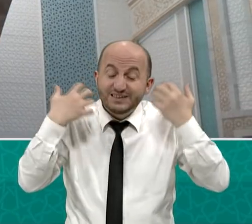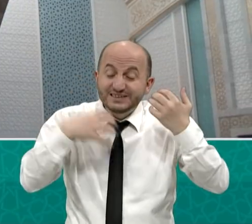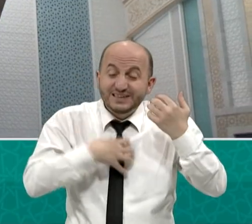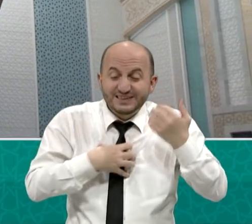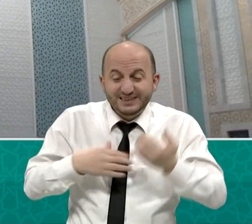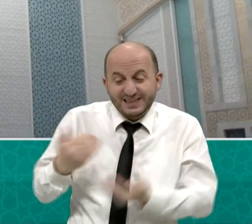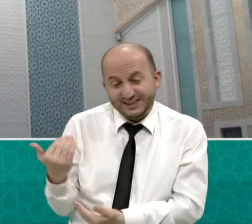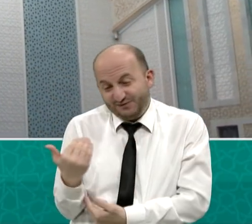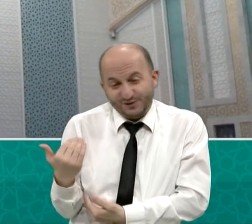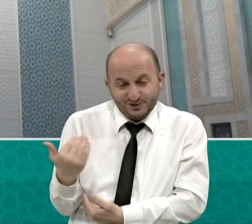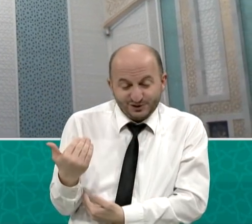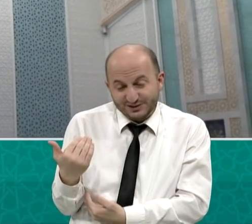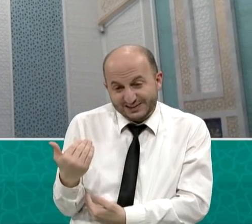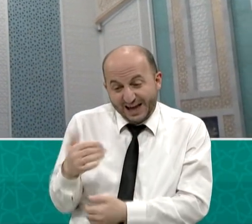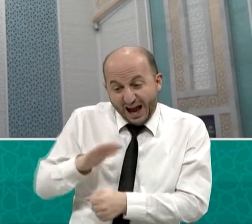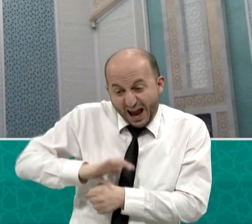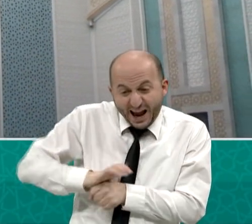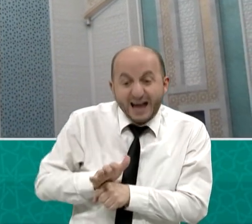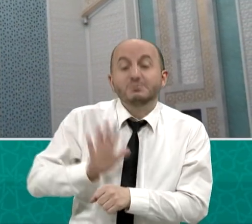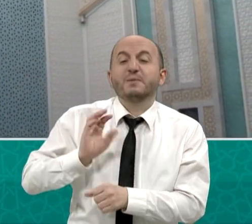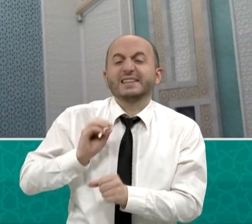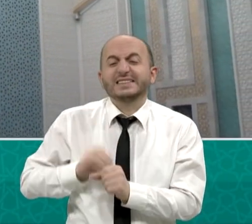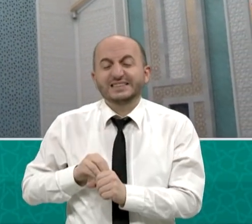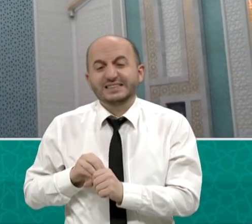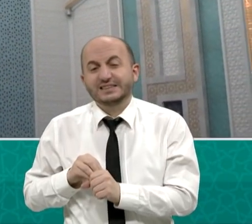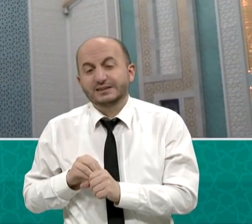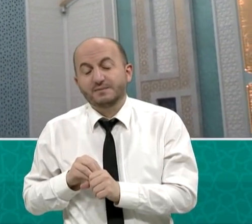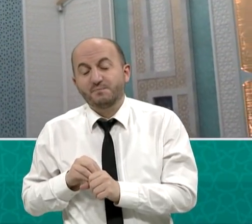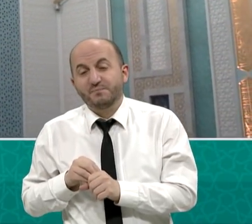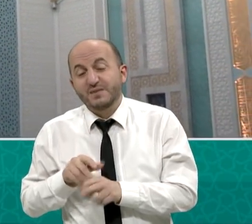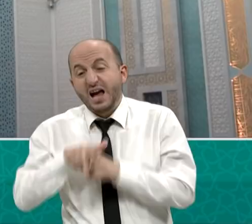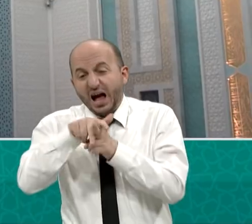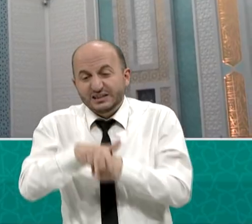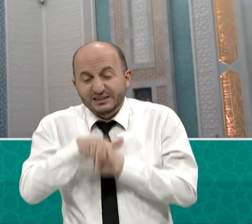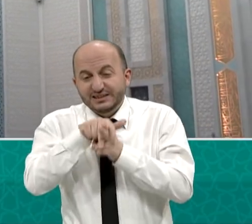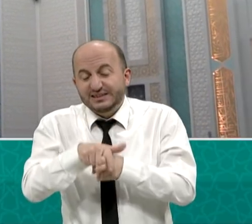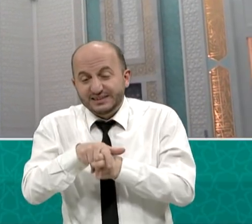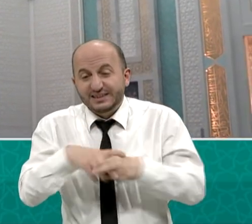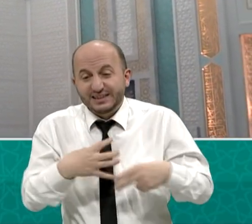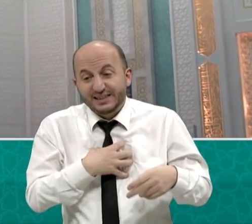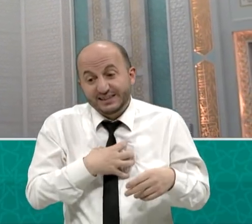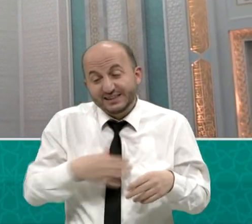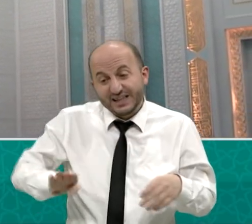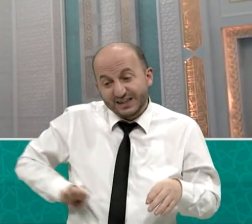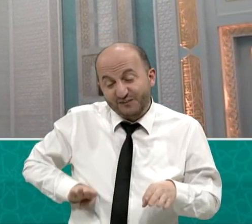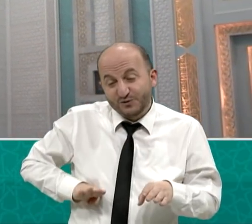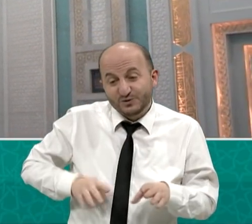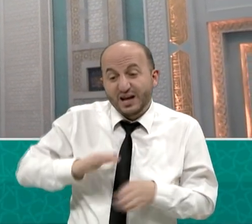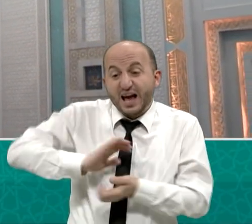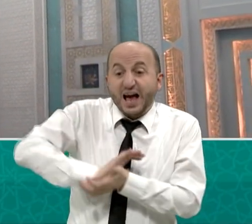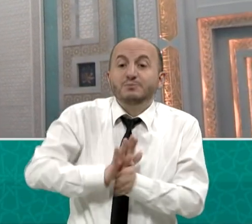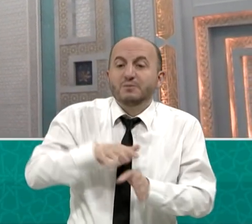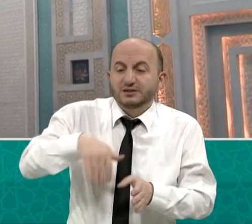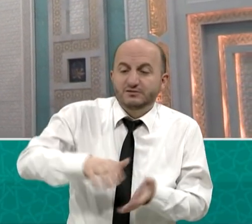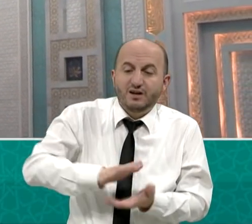yavrusunu efendim ezmemek için, diyelim ki bir atın kendi yavrusunu ezmemek için ayağını